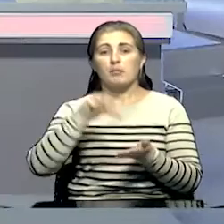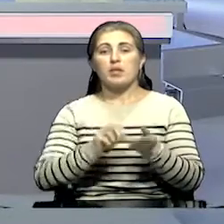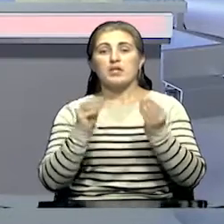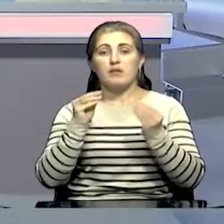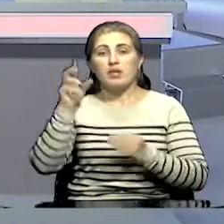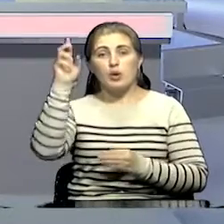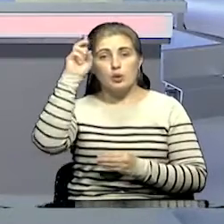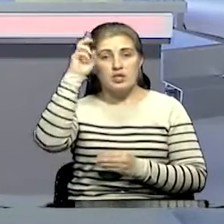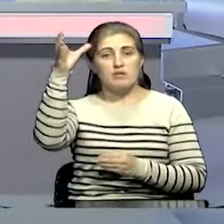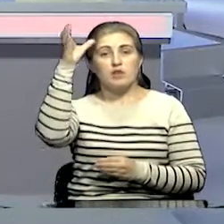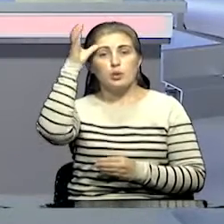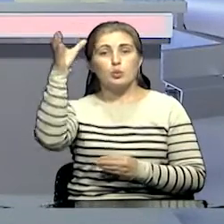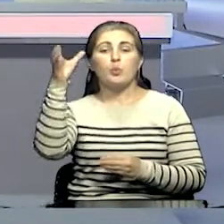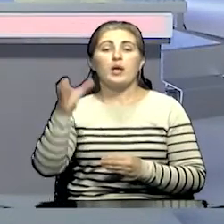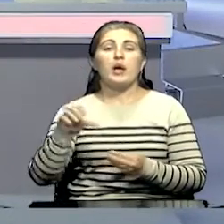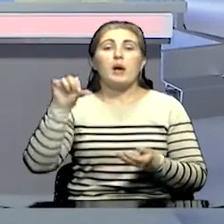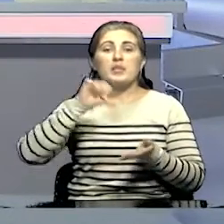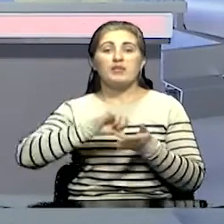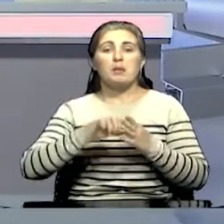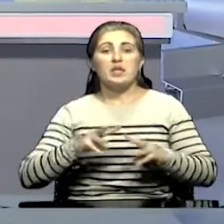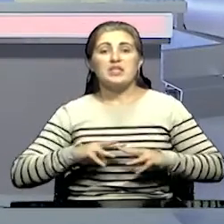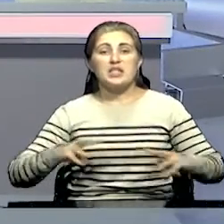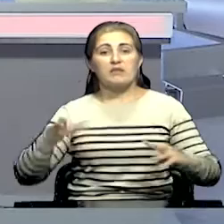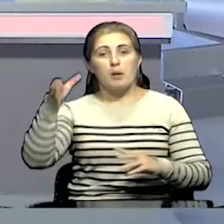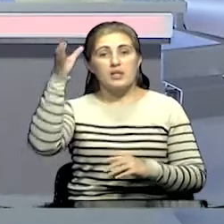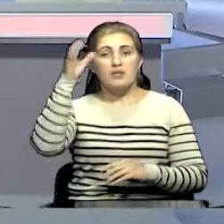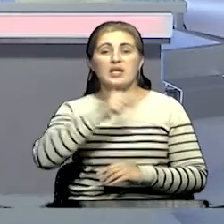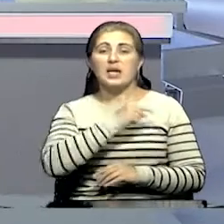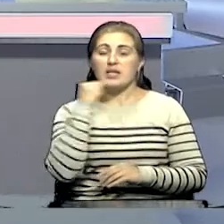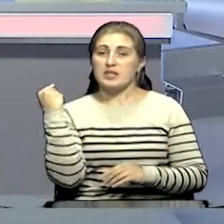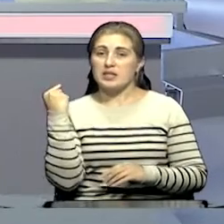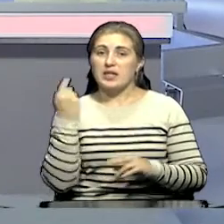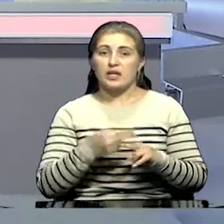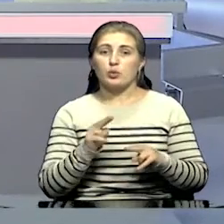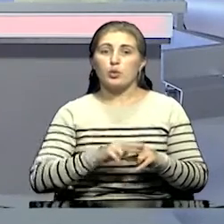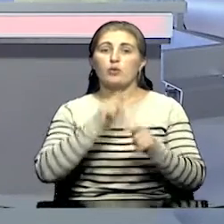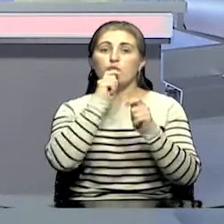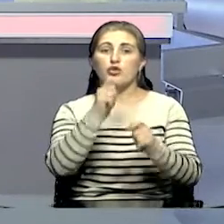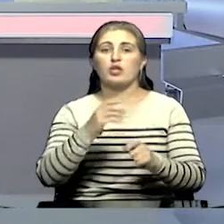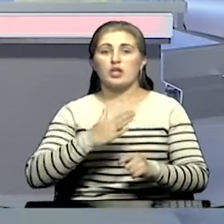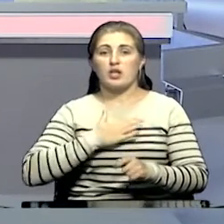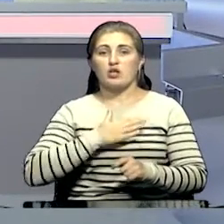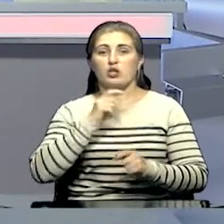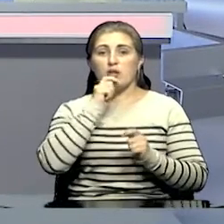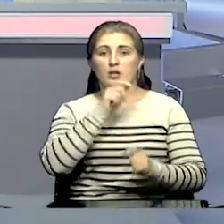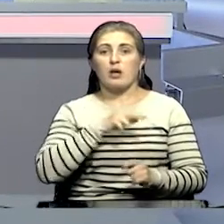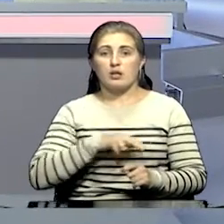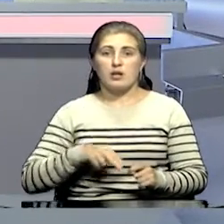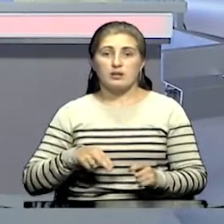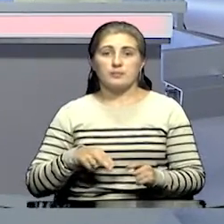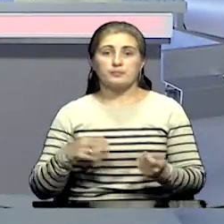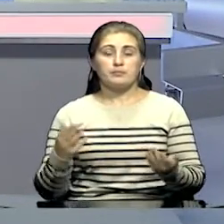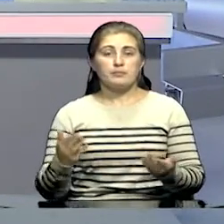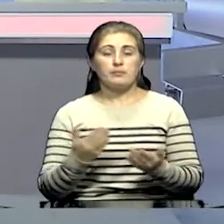государственные думы представитель министерства образования россии которые вручая и наши награды вот нам и